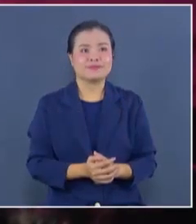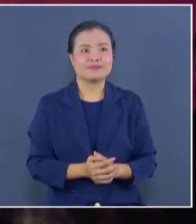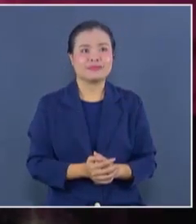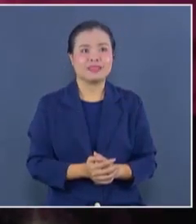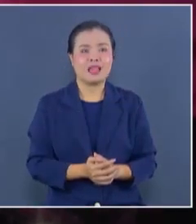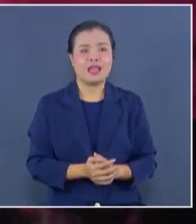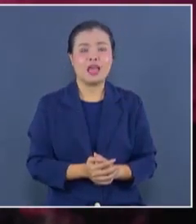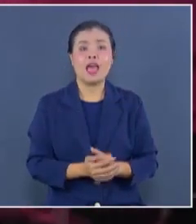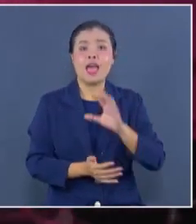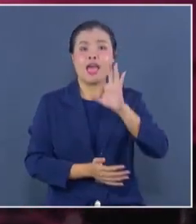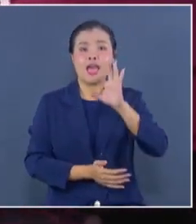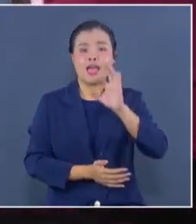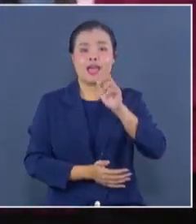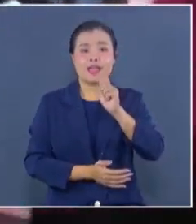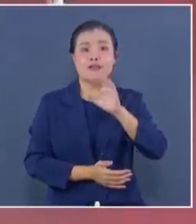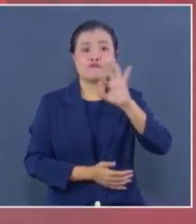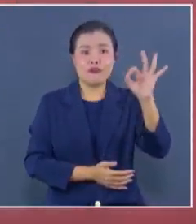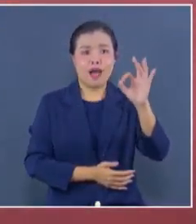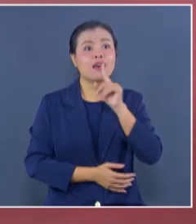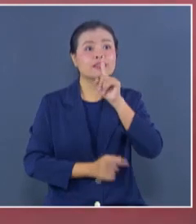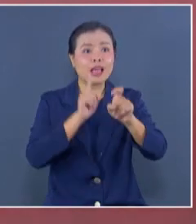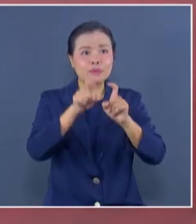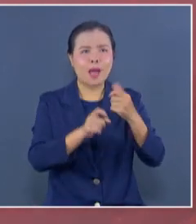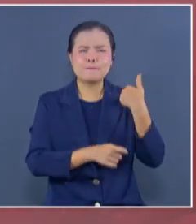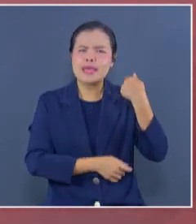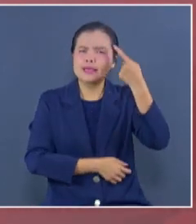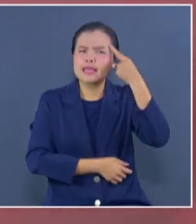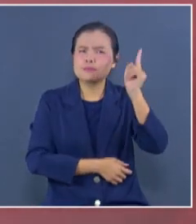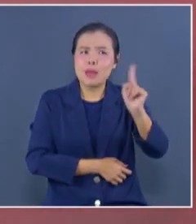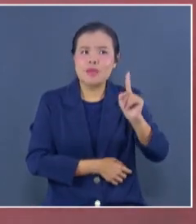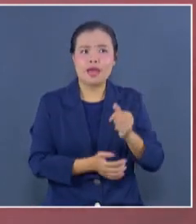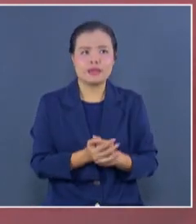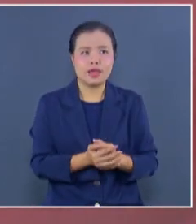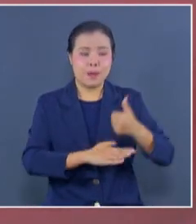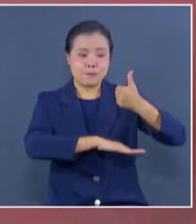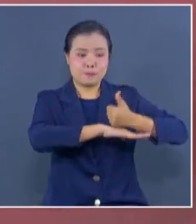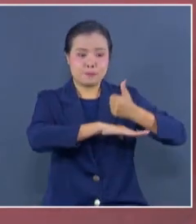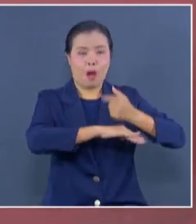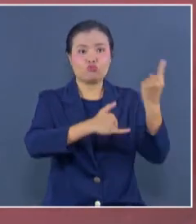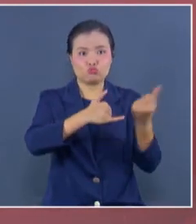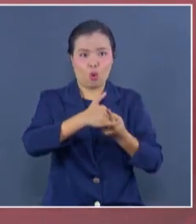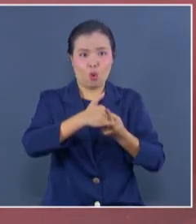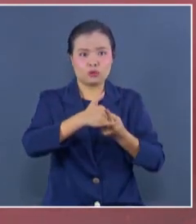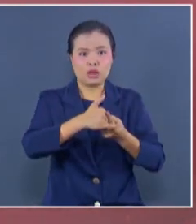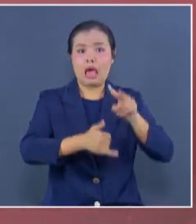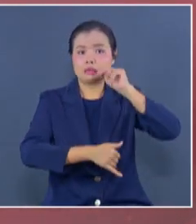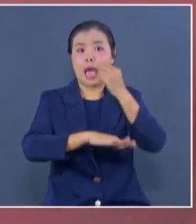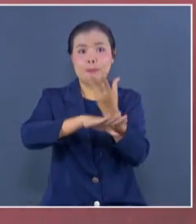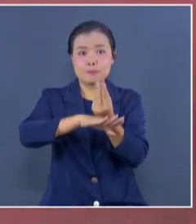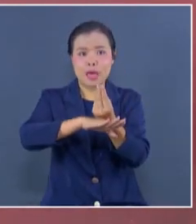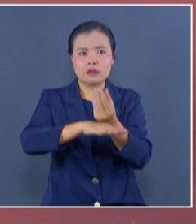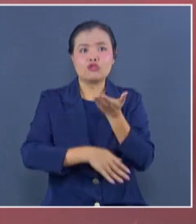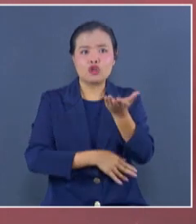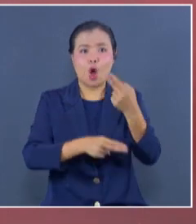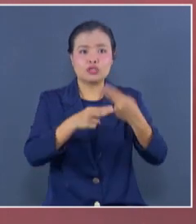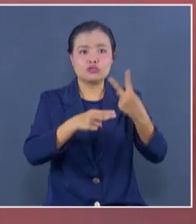ตัวอิงฟ้าทั้งทีก็เลยต้องถามกันสักหน่อยค่ะว่าเธอเนี่ยมีความคิดเห็นยังไงเมื่อบอสนวัตลงดาบน้ำเพชรอิสรีกรณีที่ไม่